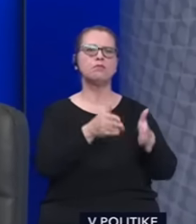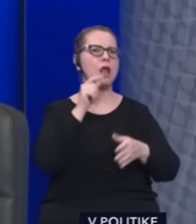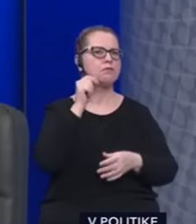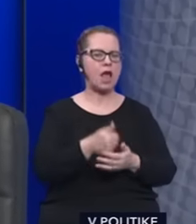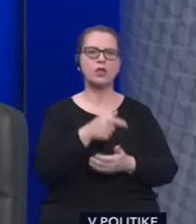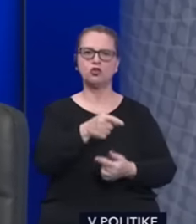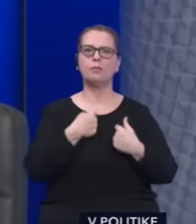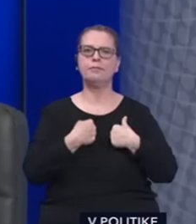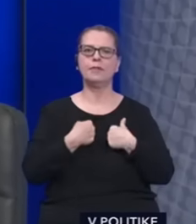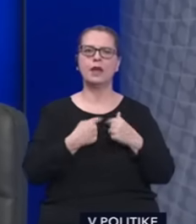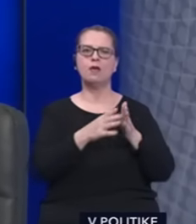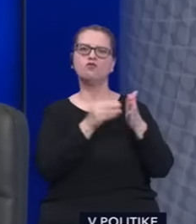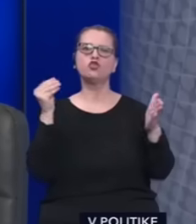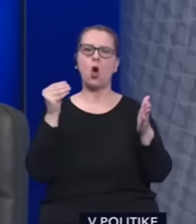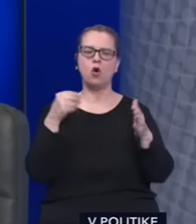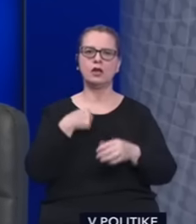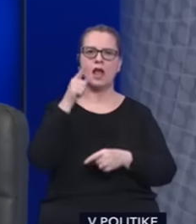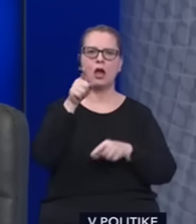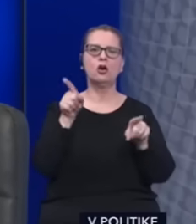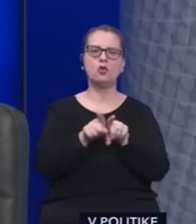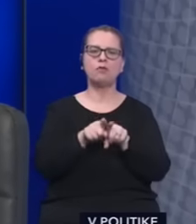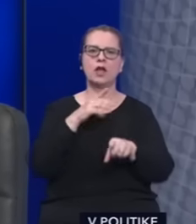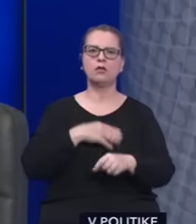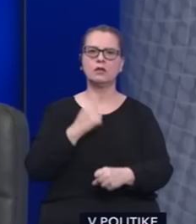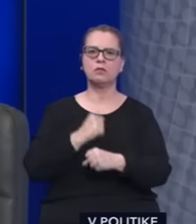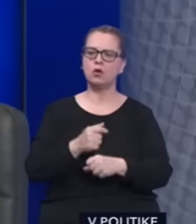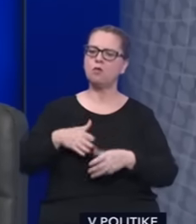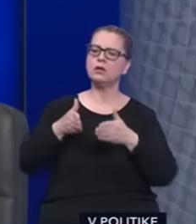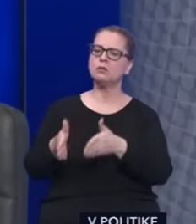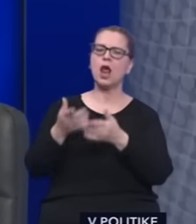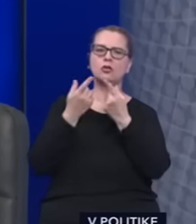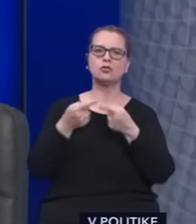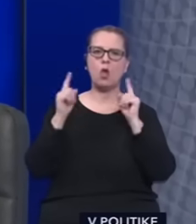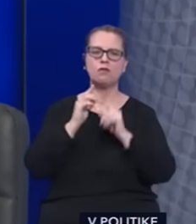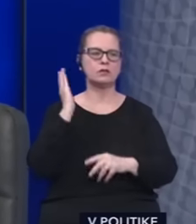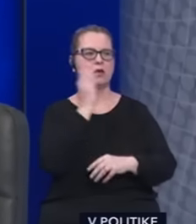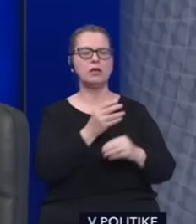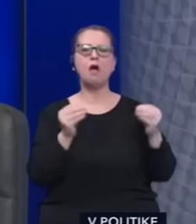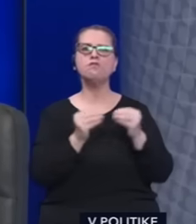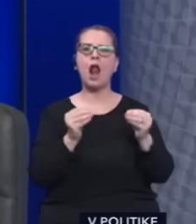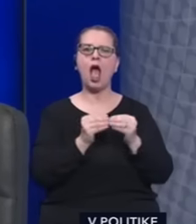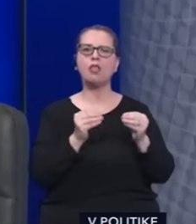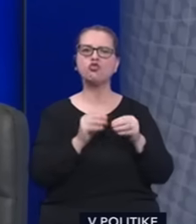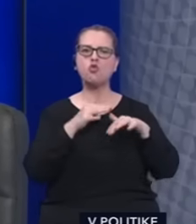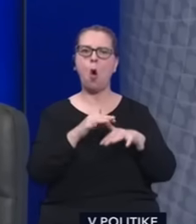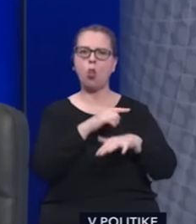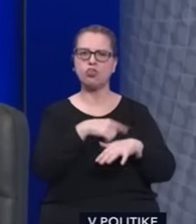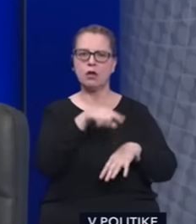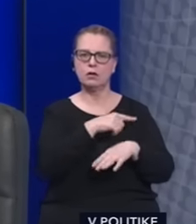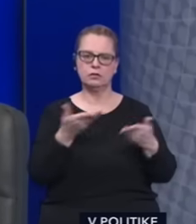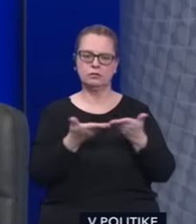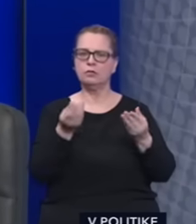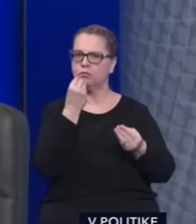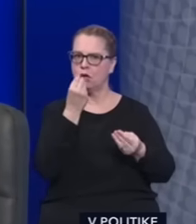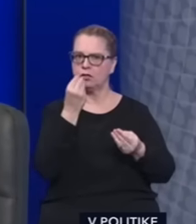pre mňa motivácia, aby som raz mohol robiť pre Slovákov. Keď idete na Balaton a porovnáte si ceny potravín, keď si